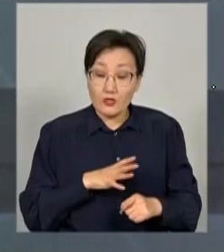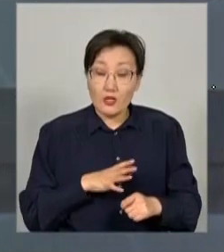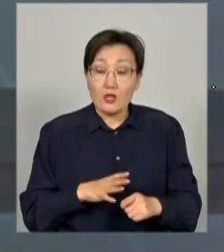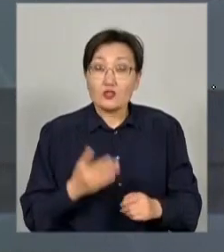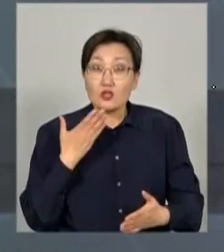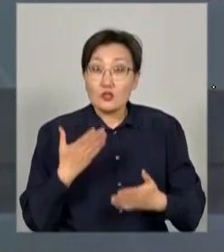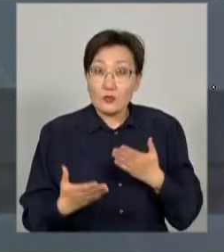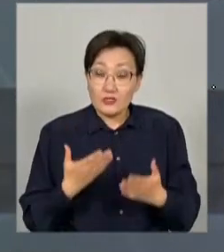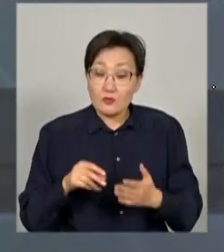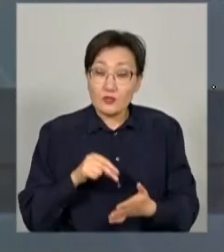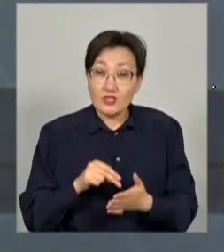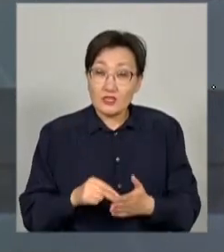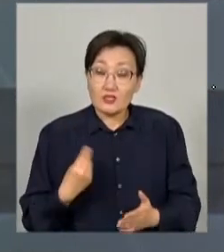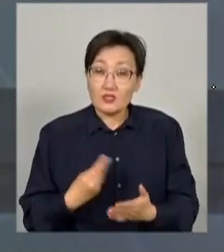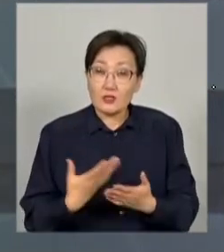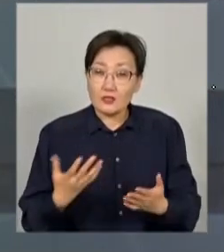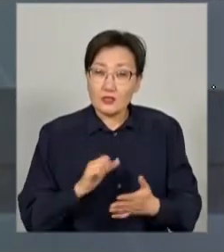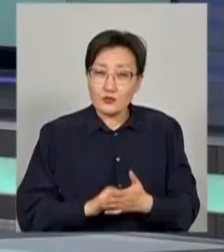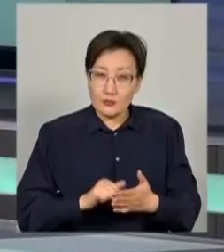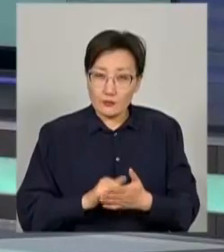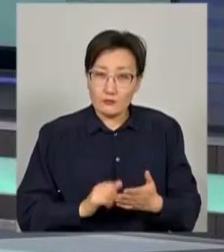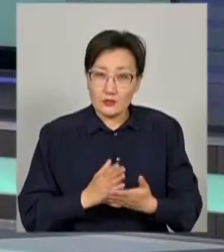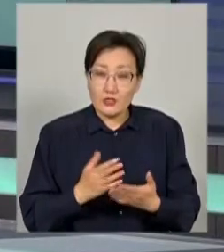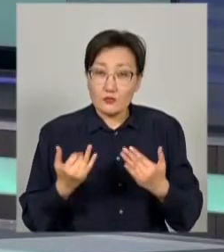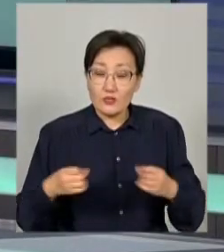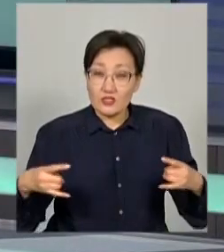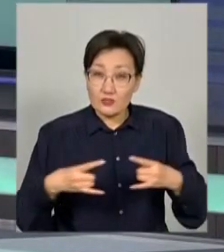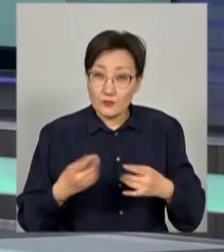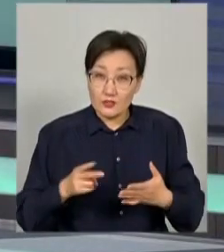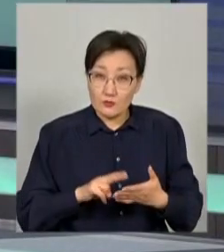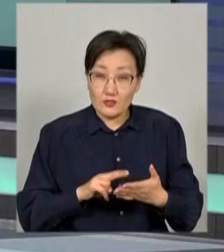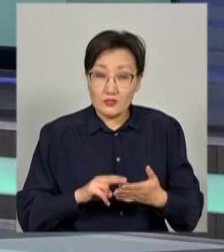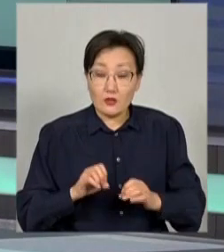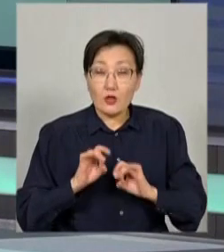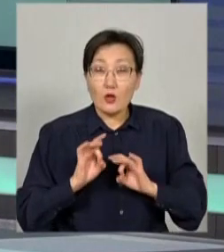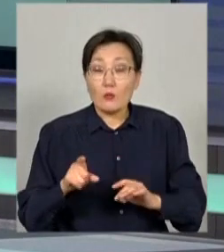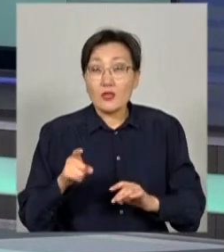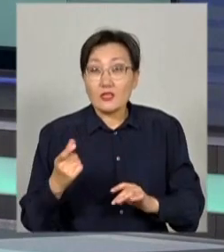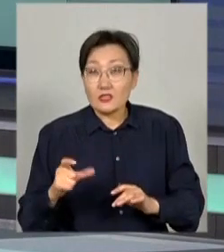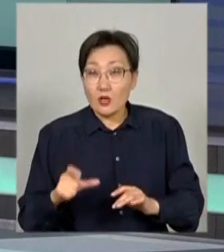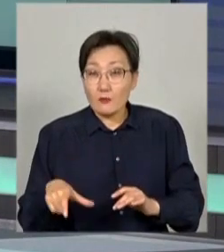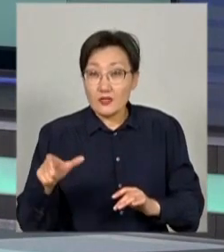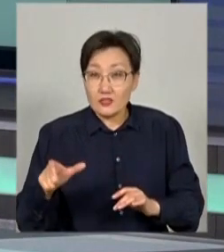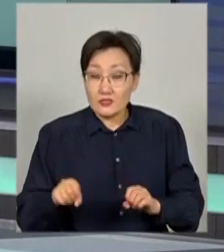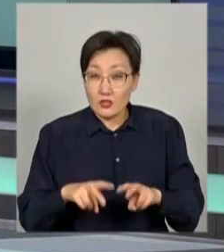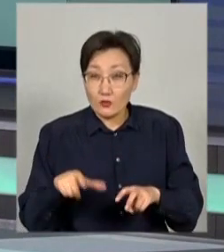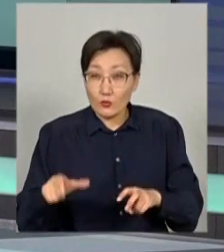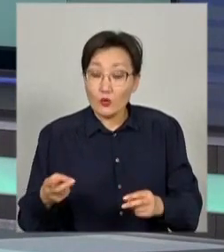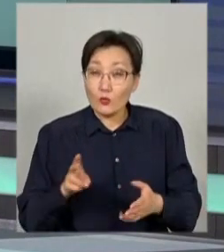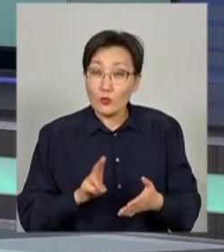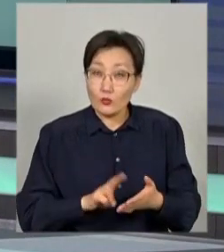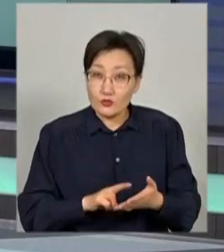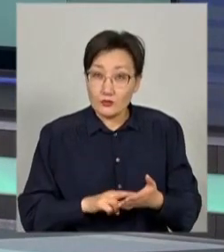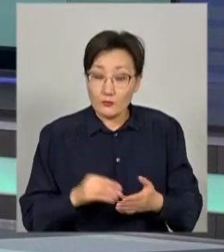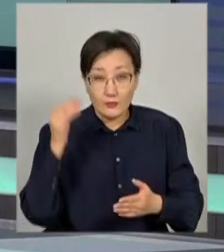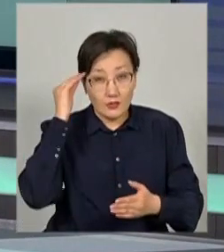деген сұраныс пен бағасының артуына не себеп? Қазір тікелей эфирге белгілі экономист Мақсат Халықты қосып пікірін білсек. Мақсат